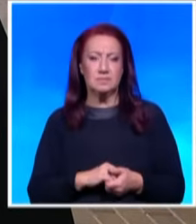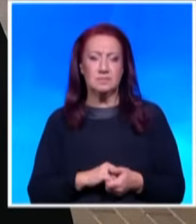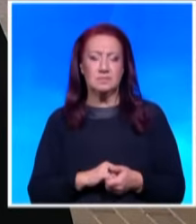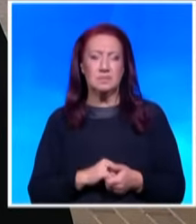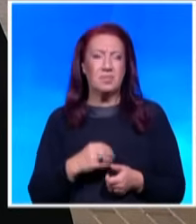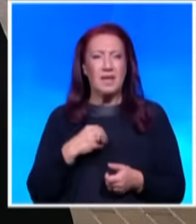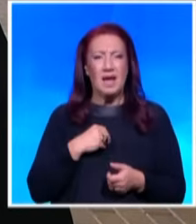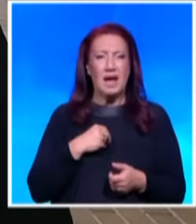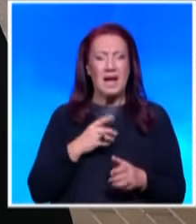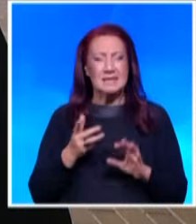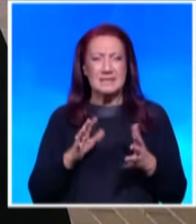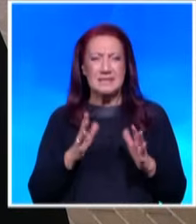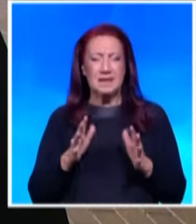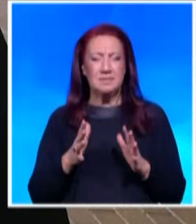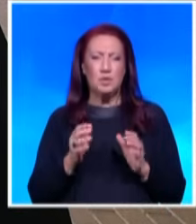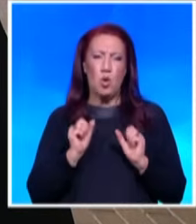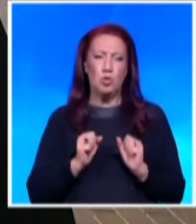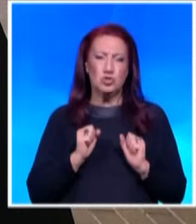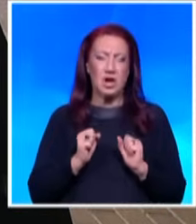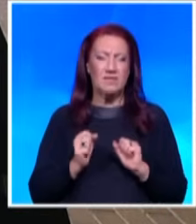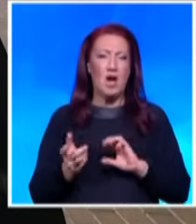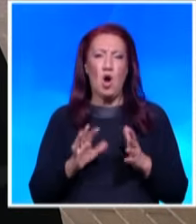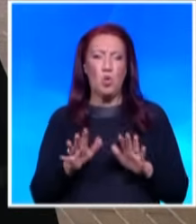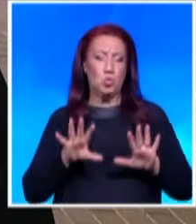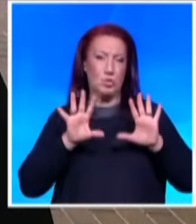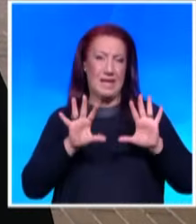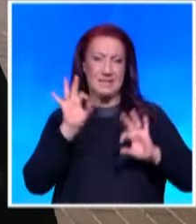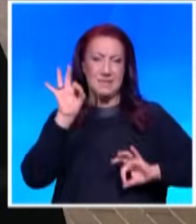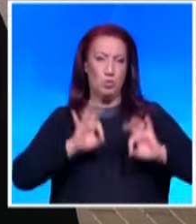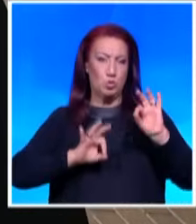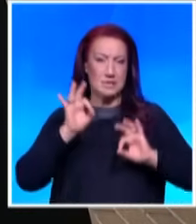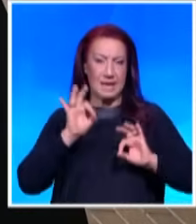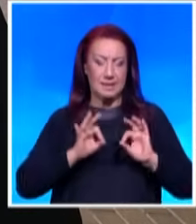Казани се така в движение, че се очаква да бъде около 10%.